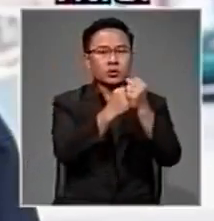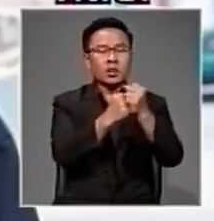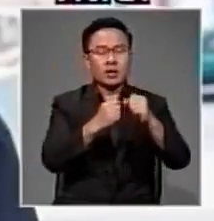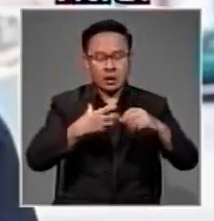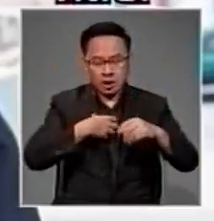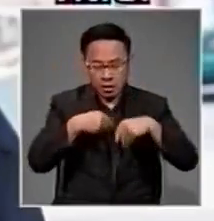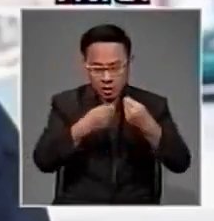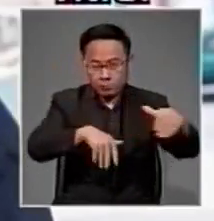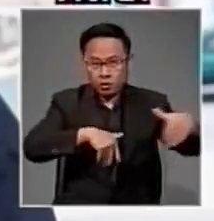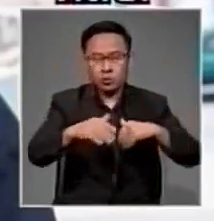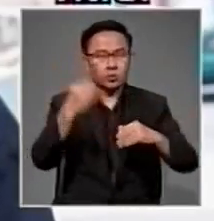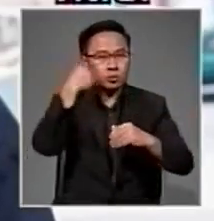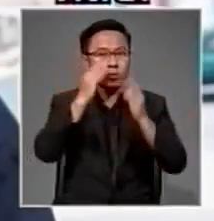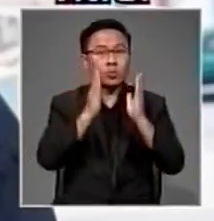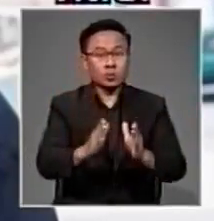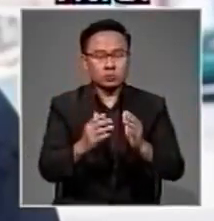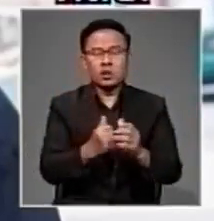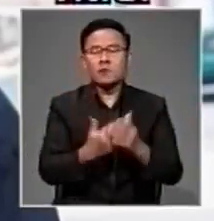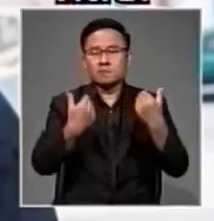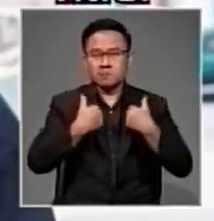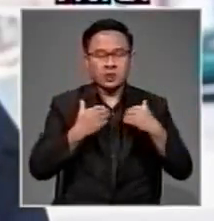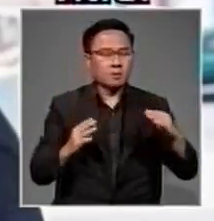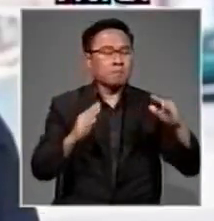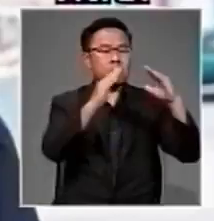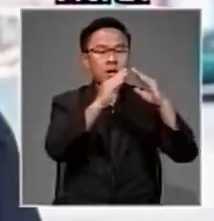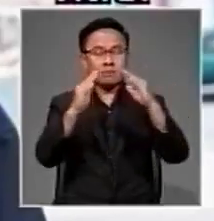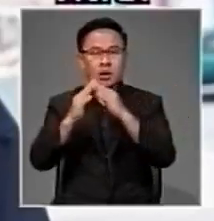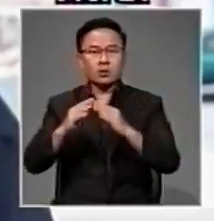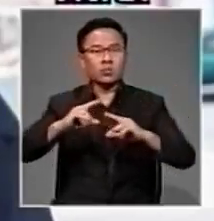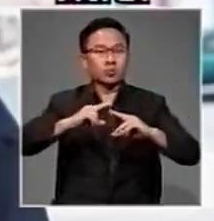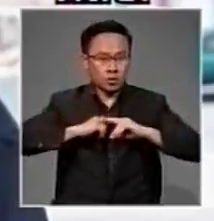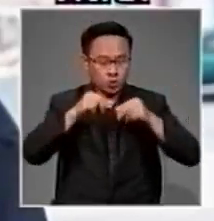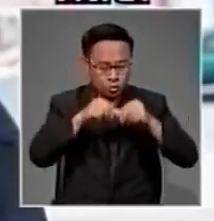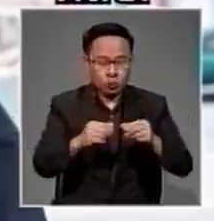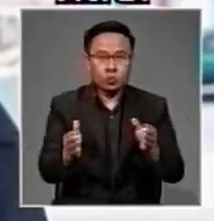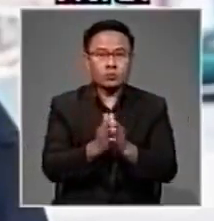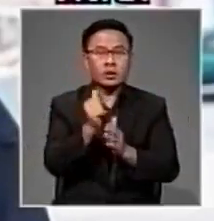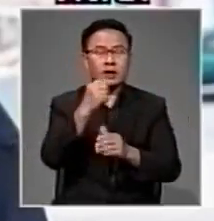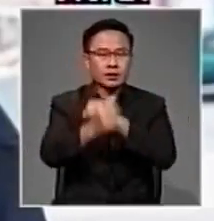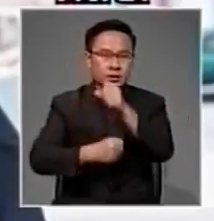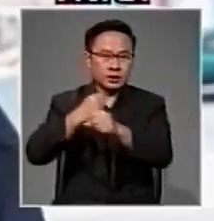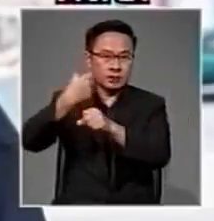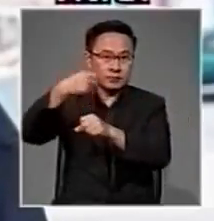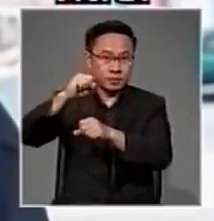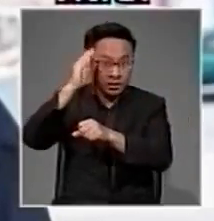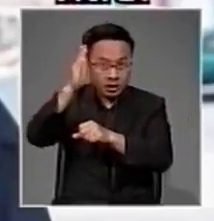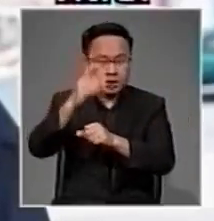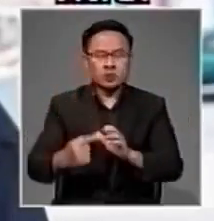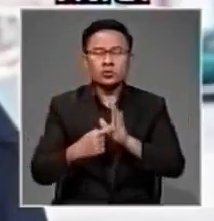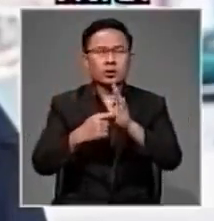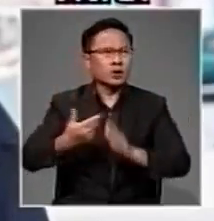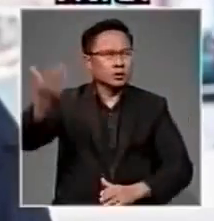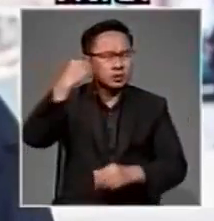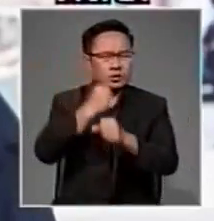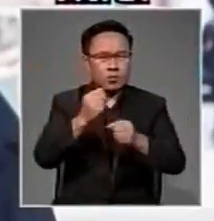าได้ให้มีการขับเคลื่อนบ้านเพื่อจะให้ประชาชนทุกคนเรือนมีบ้านอยู่ทั่วๆนะครับในอีกไม่กี่ข้างหน้านะครับโคร